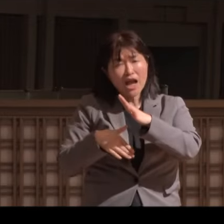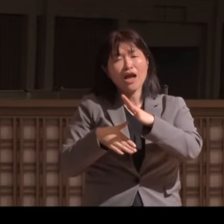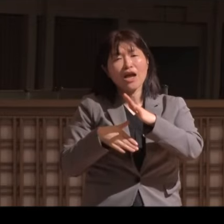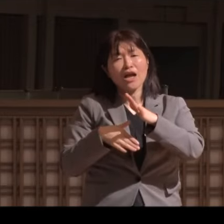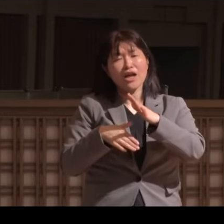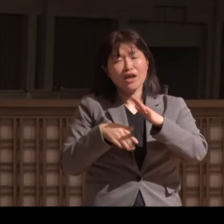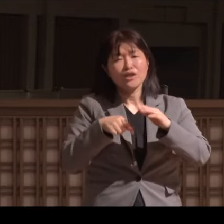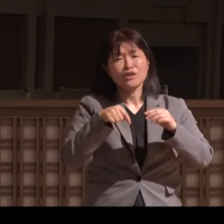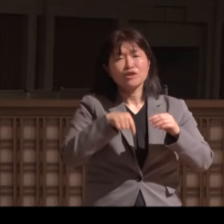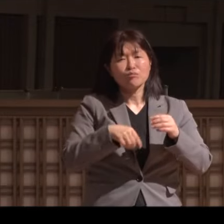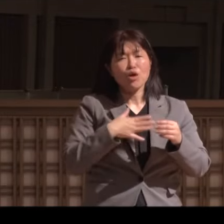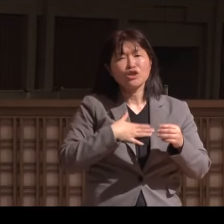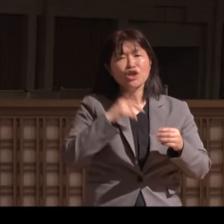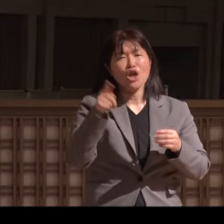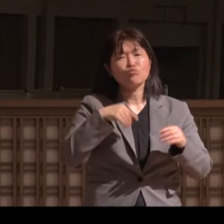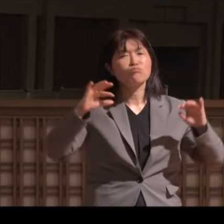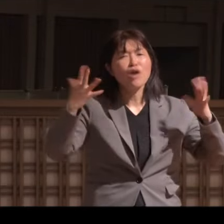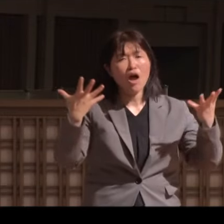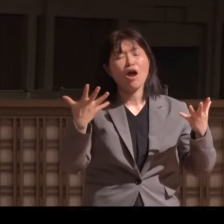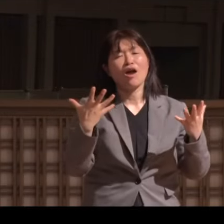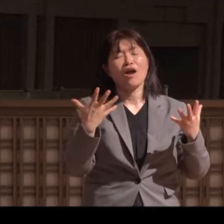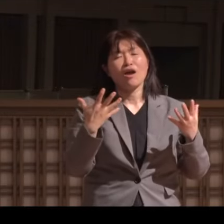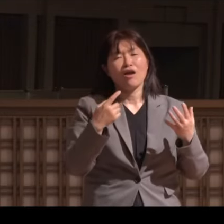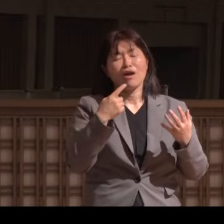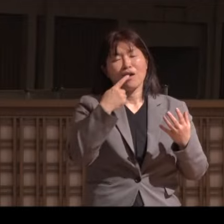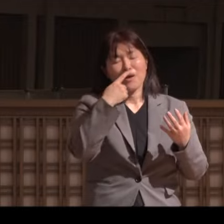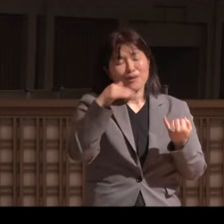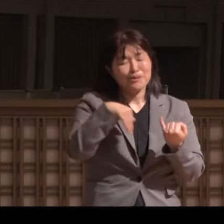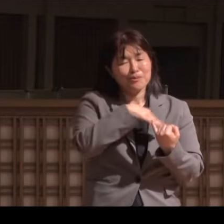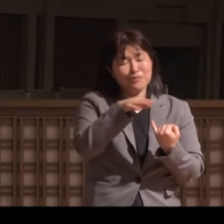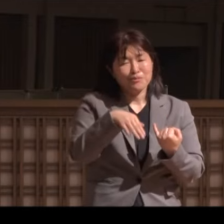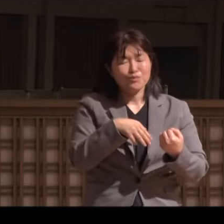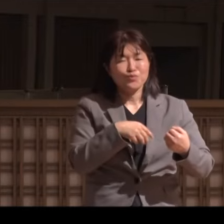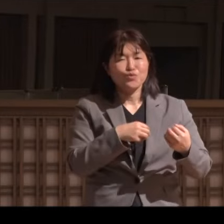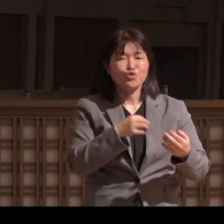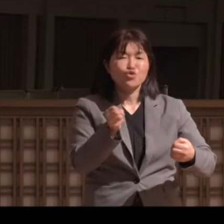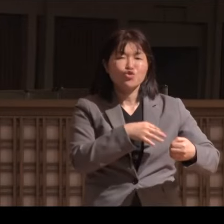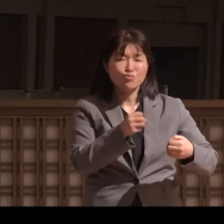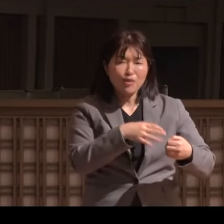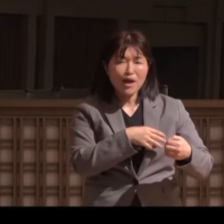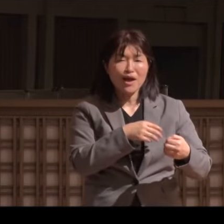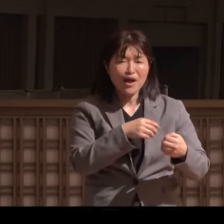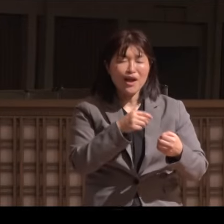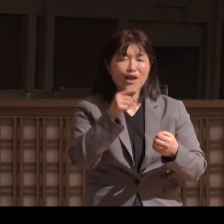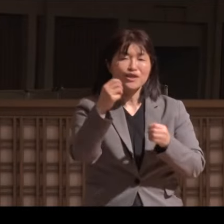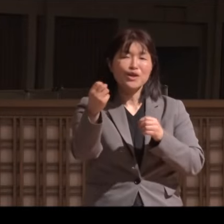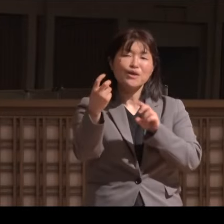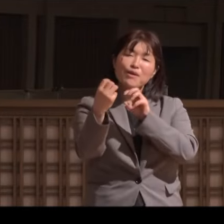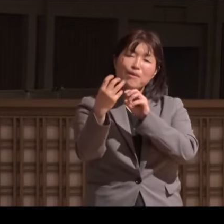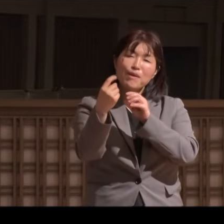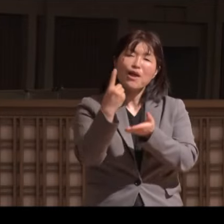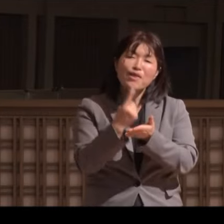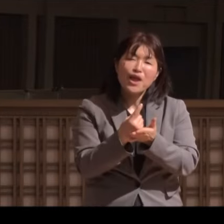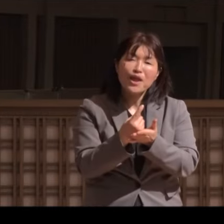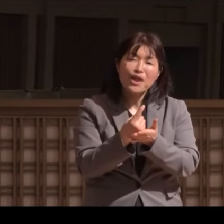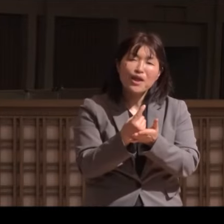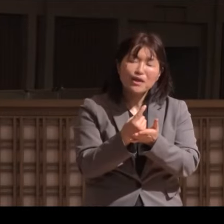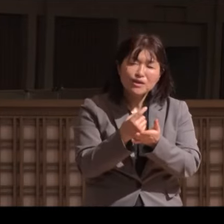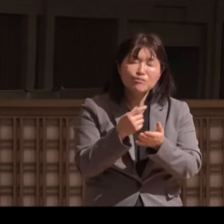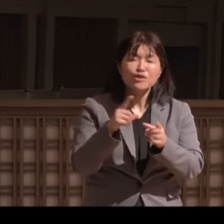とこの町には知り合いは誰もいないもう私は今日1日スーパーのレジの方としか喋っていないまそんな日々